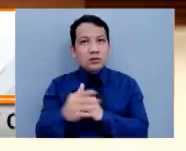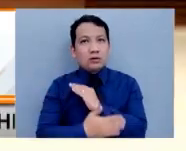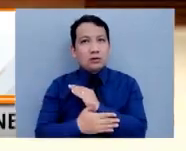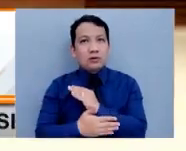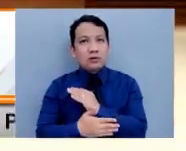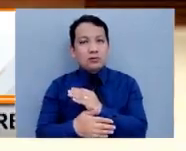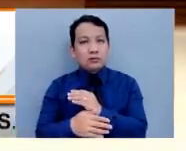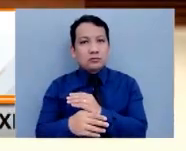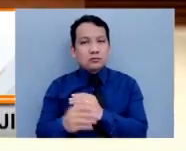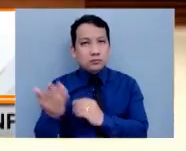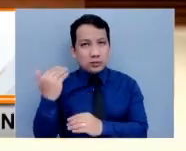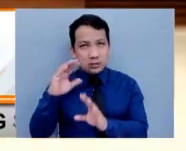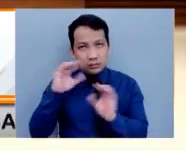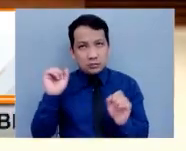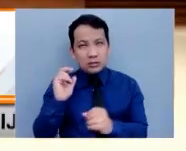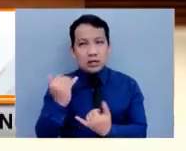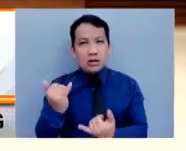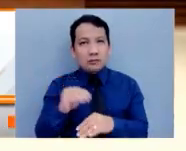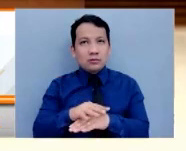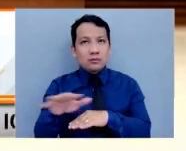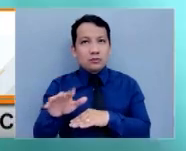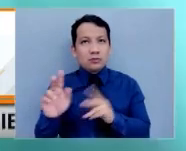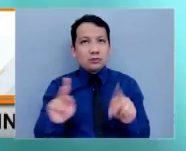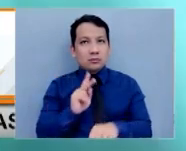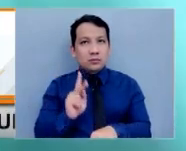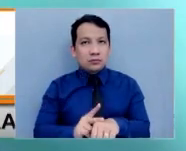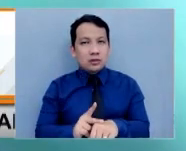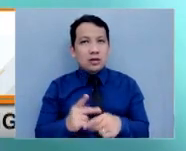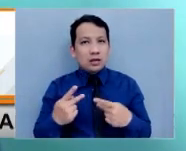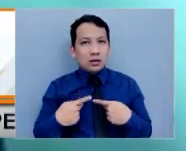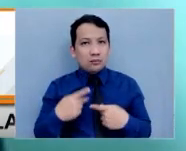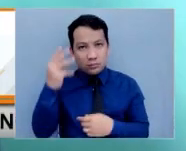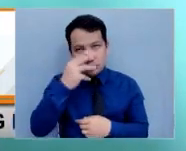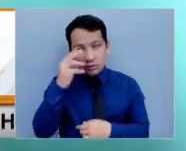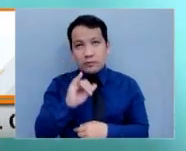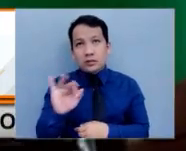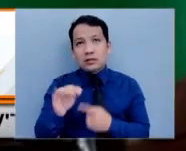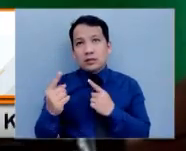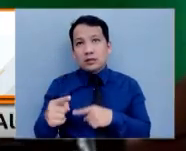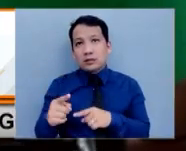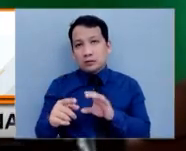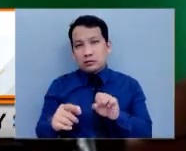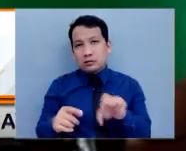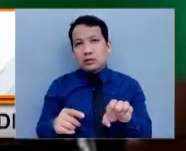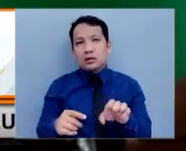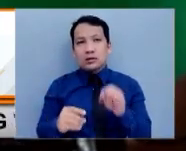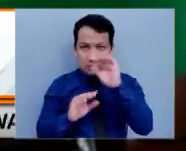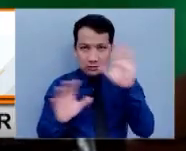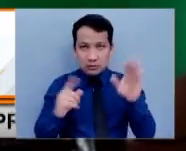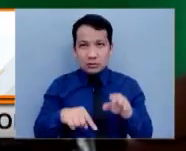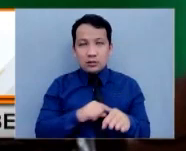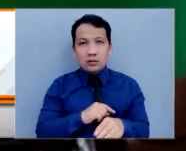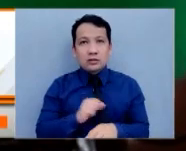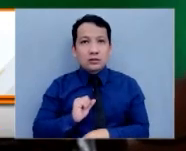to the former presidents who still have influence in the country. At yun ay medyo nakakabahala if that were the case. Paglilinaw ni Senator at